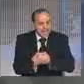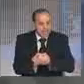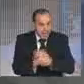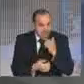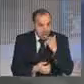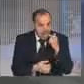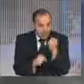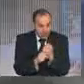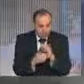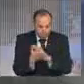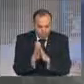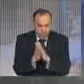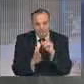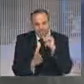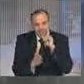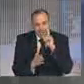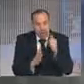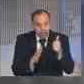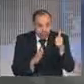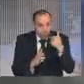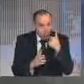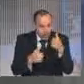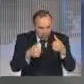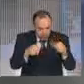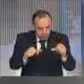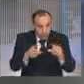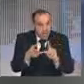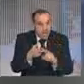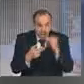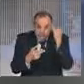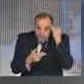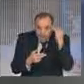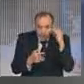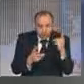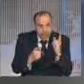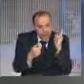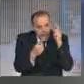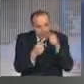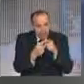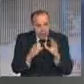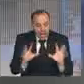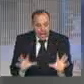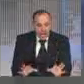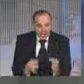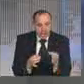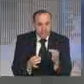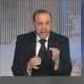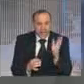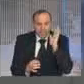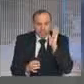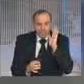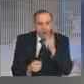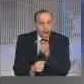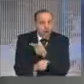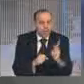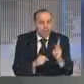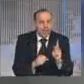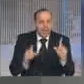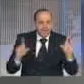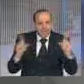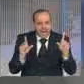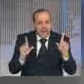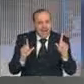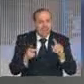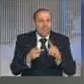الذي تعمل جمعيه نساء على ارسائه مشروع يهدف الى كشف ايديولوجيا العنف في الاعلام